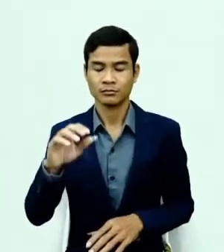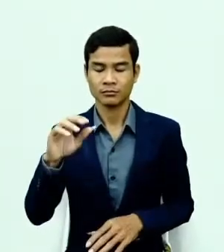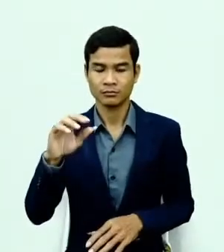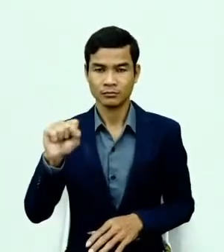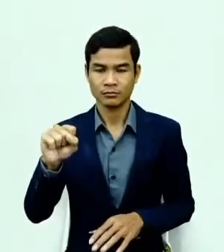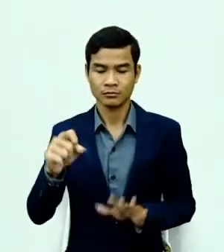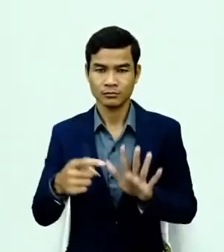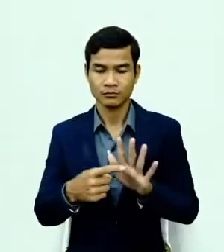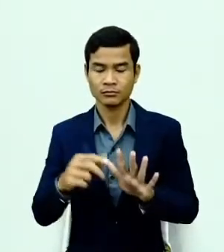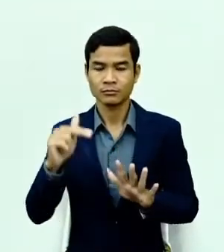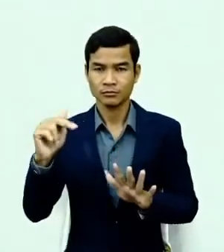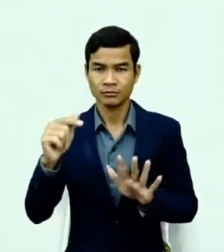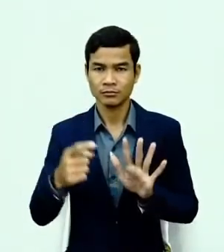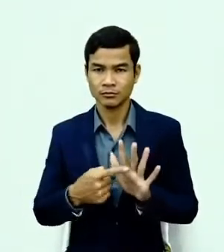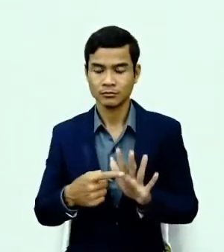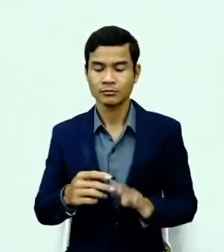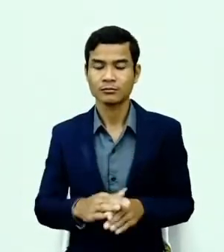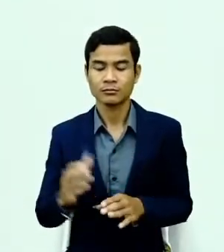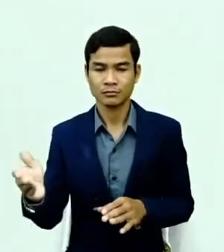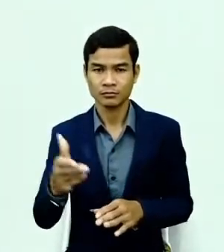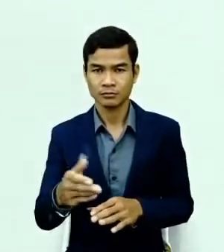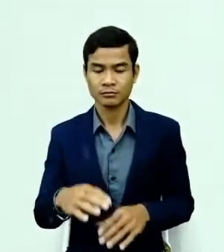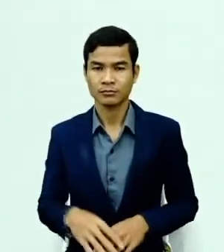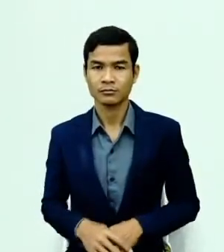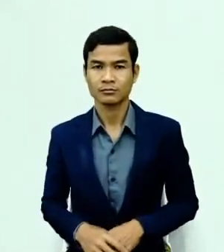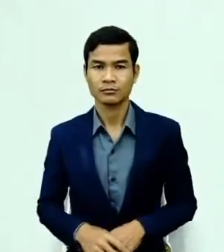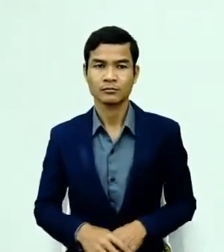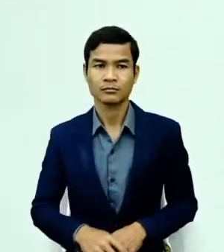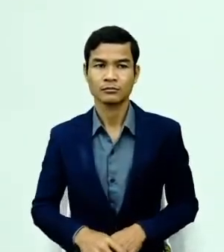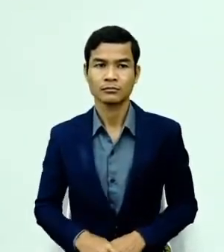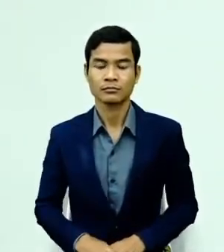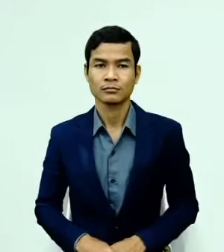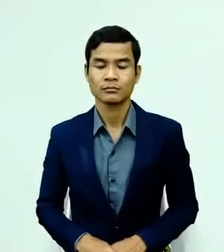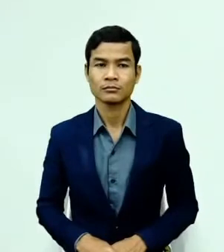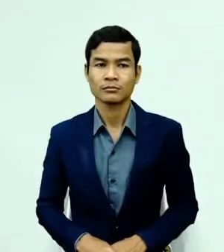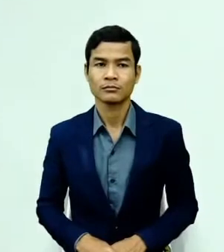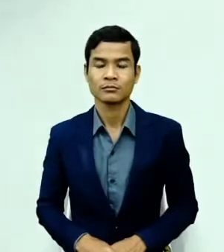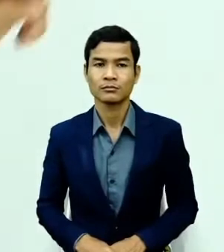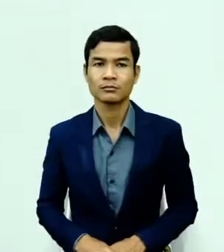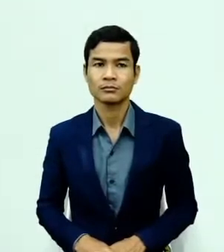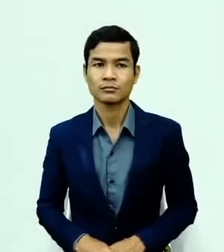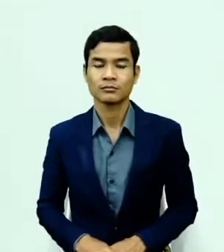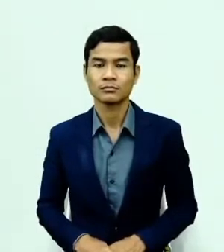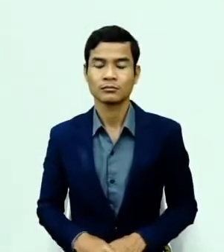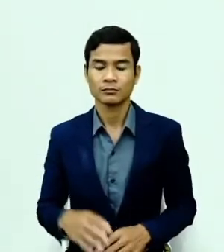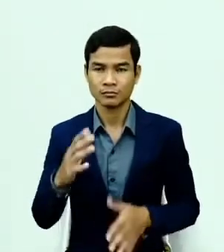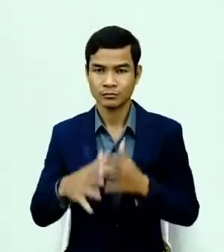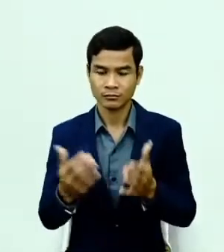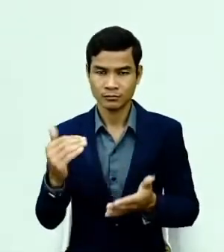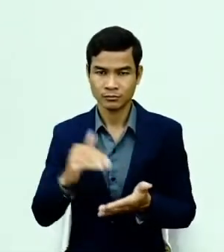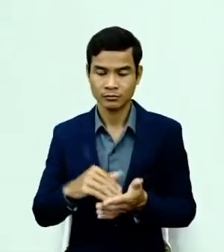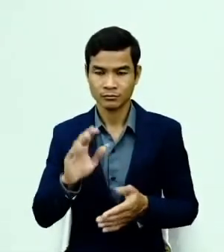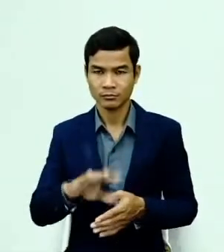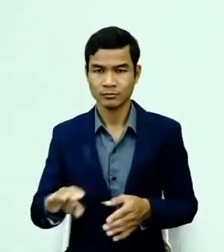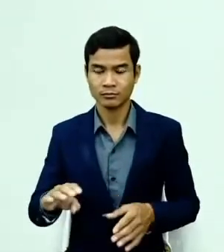ទឺចាស់កូន អានម្ដងទៀត